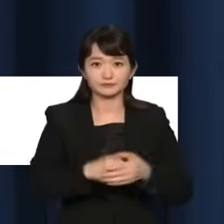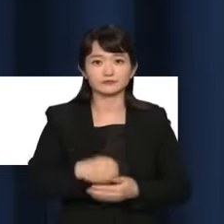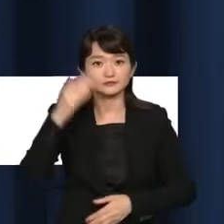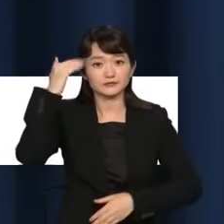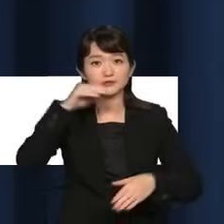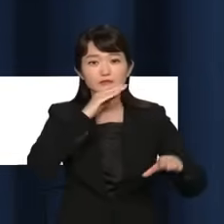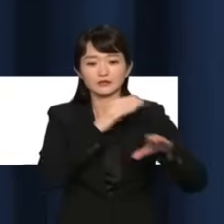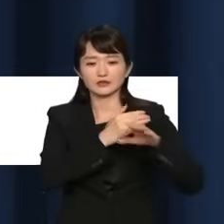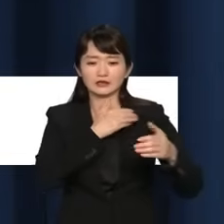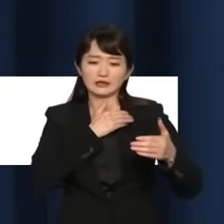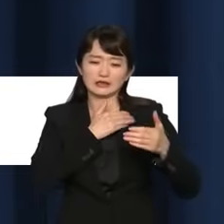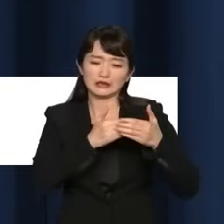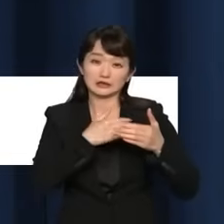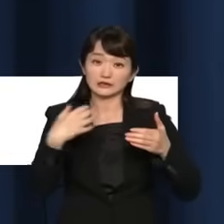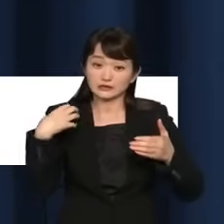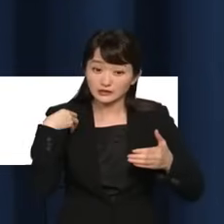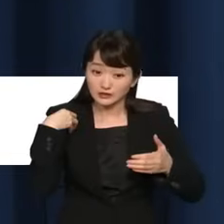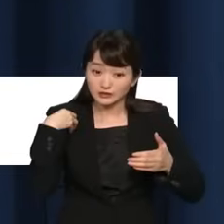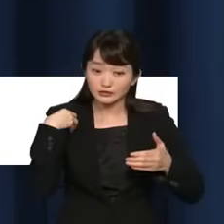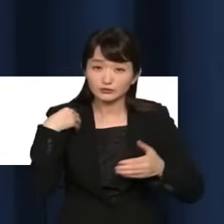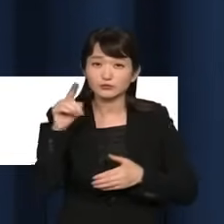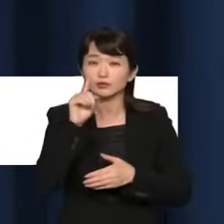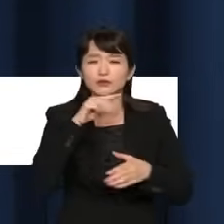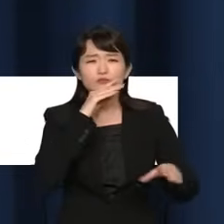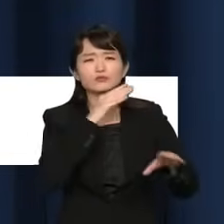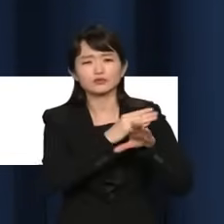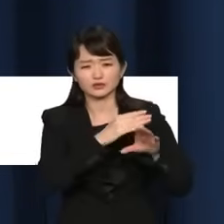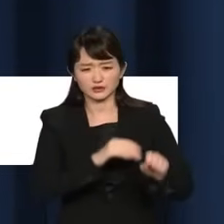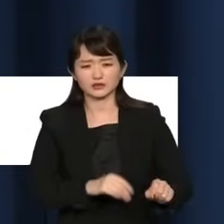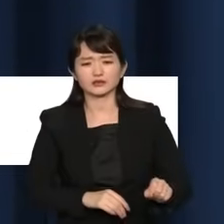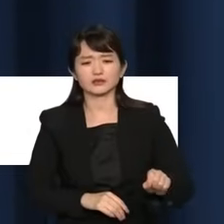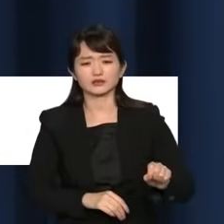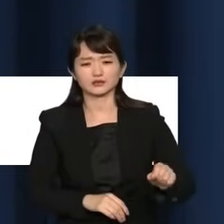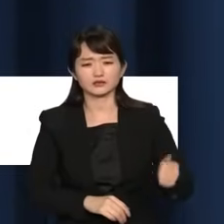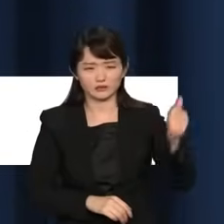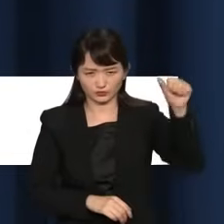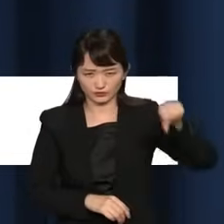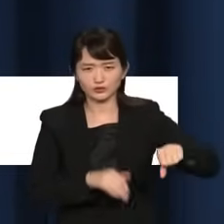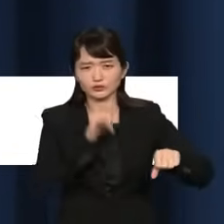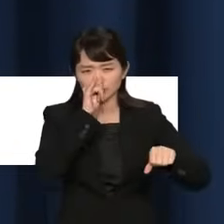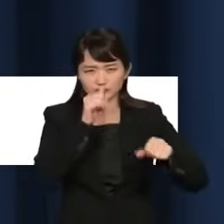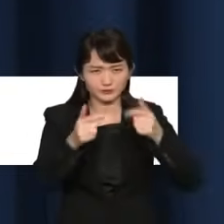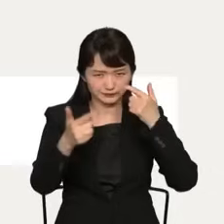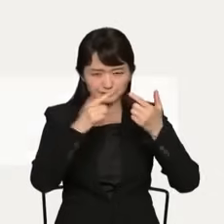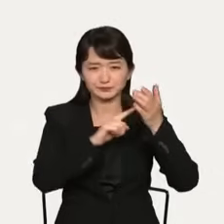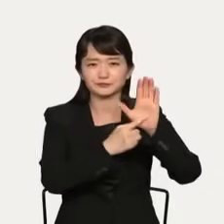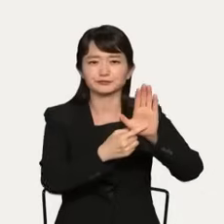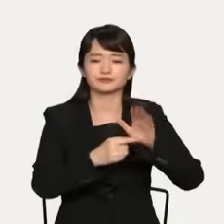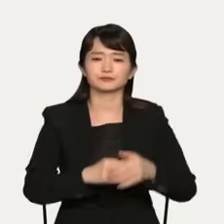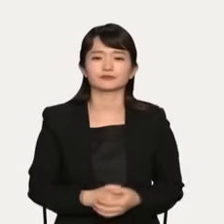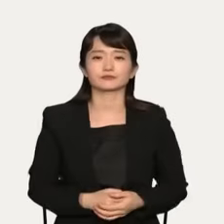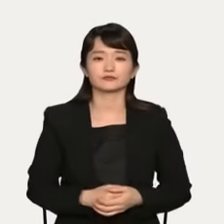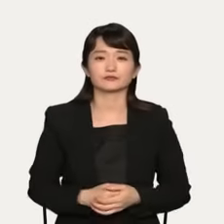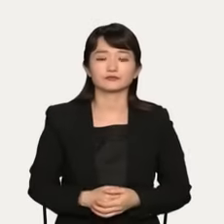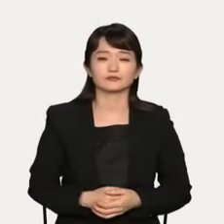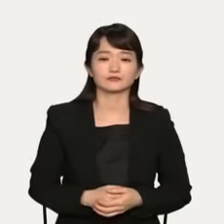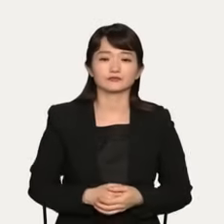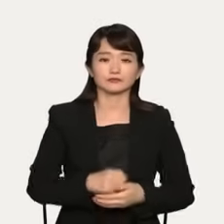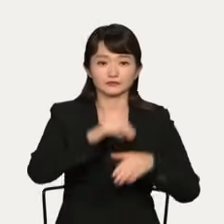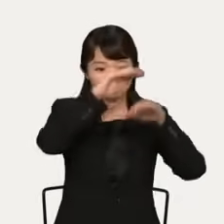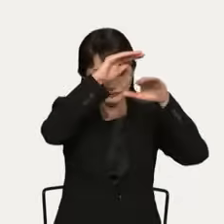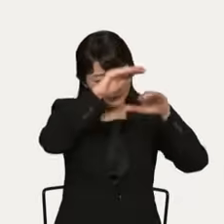간 긴장 고조의 책임은 전적으로 북측에 달려 있을 것임을 분명히 합니다. 대통령실은